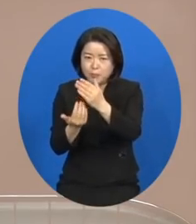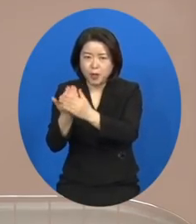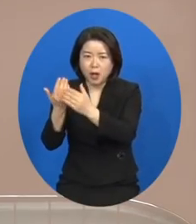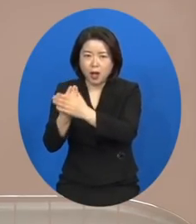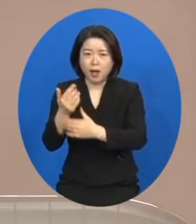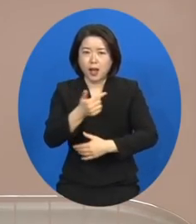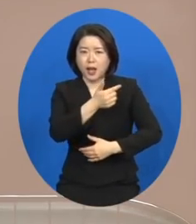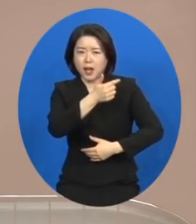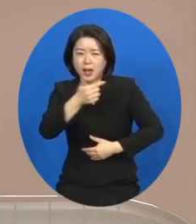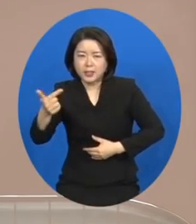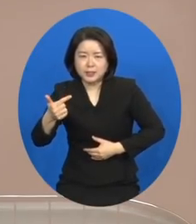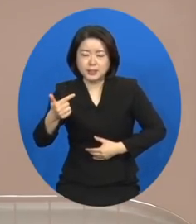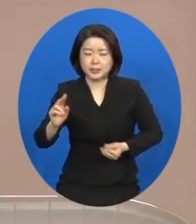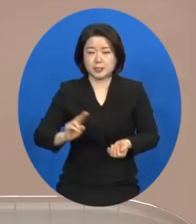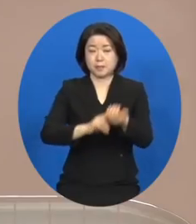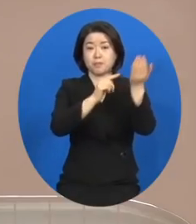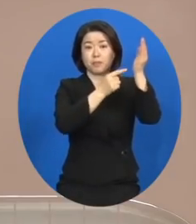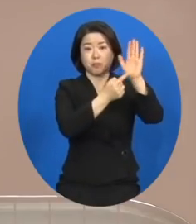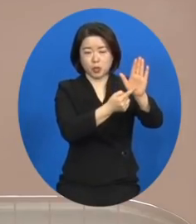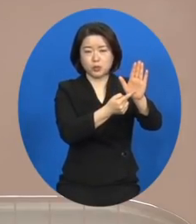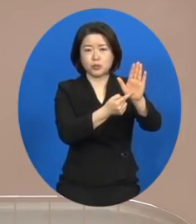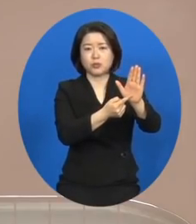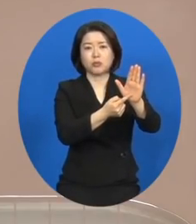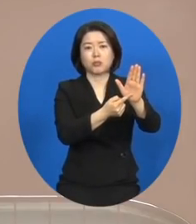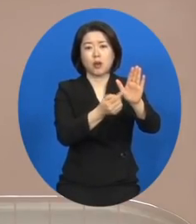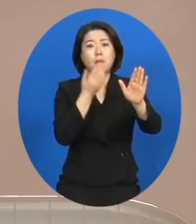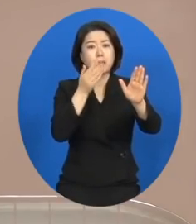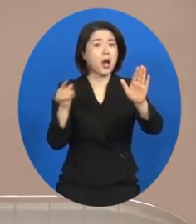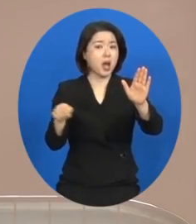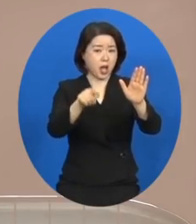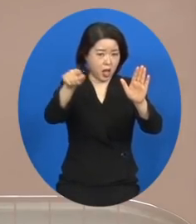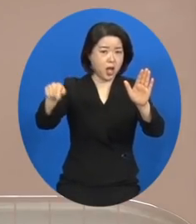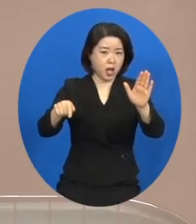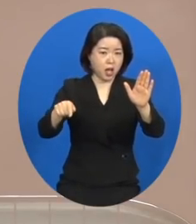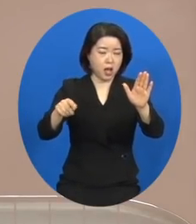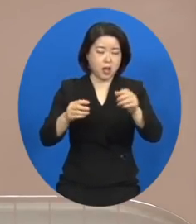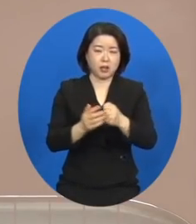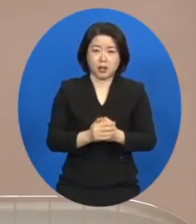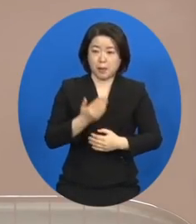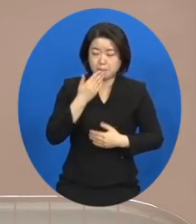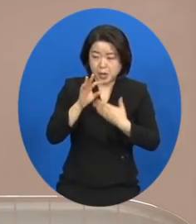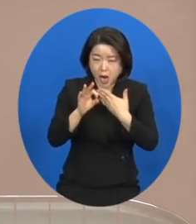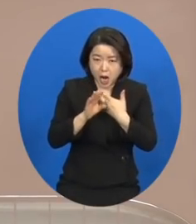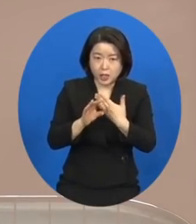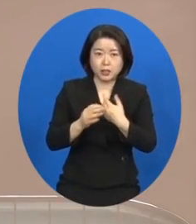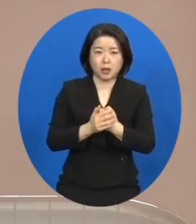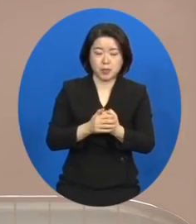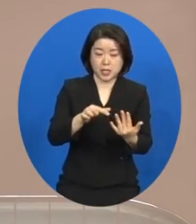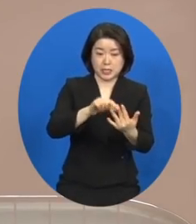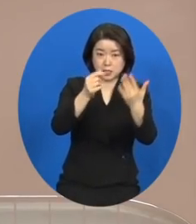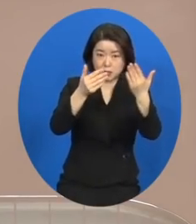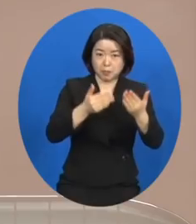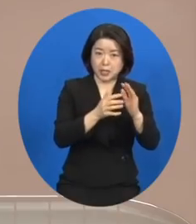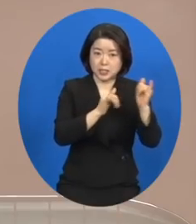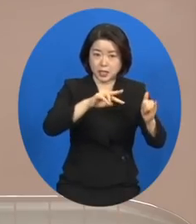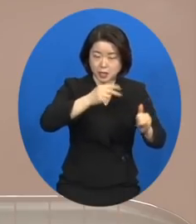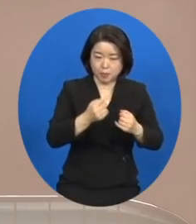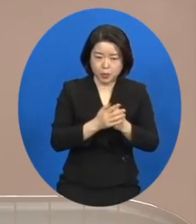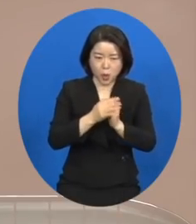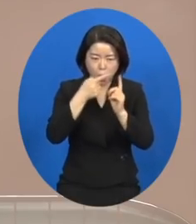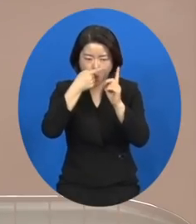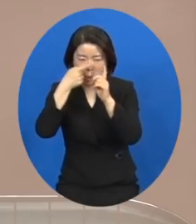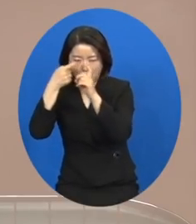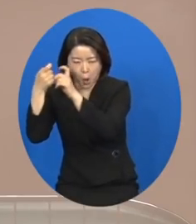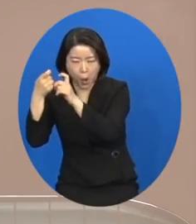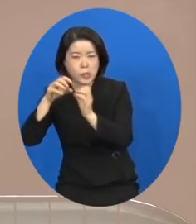기적을 일으킨다는 거예요. 그들도 일으킬 수 있습니다. 할 수만 있으면 선택받은 사람들까지도 홀릴